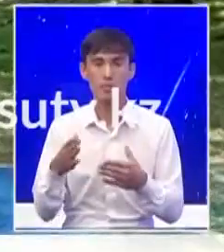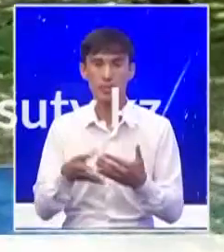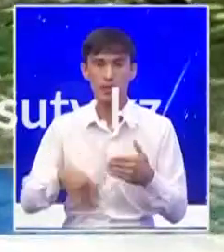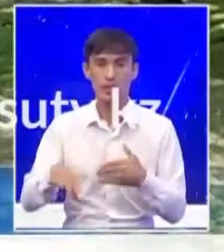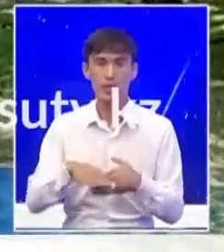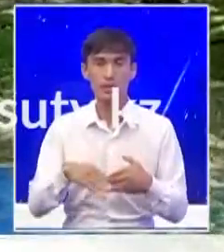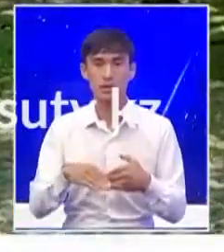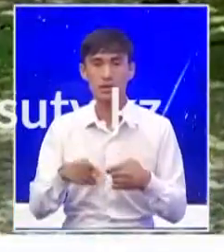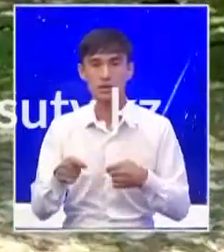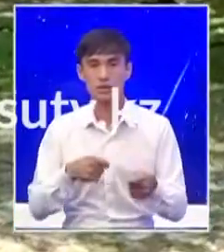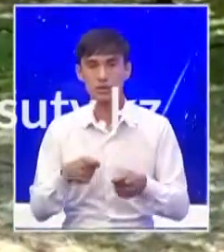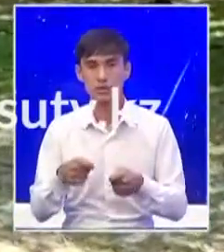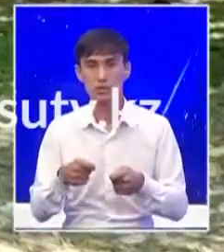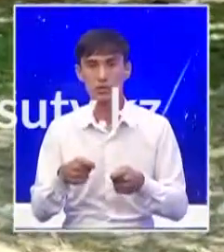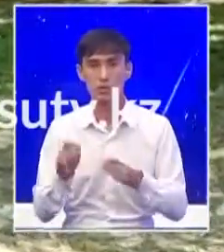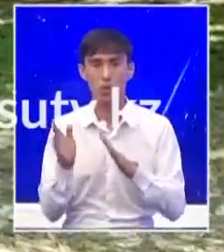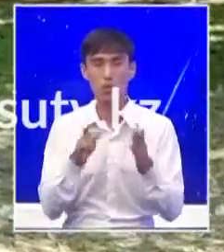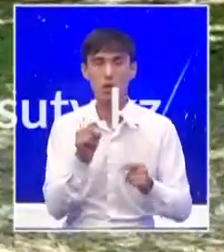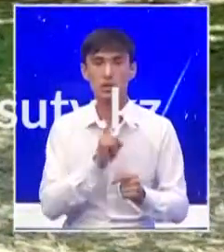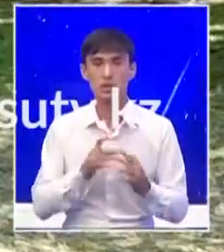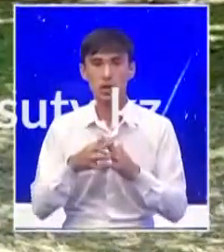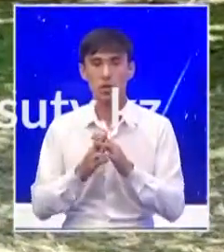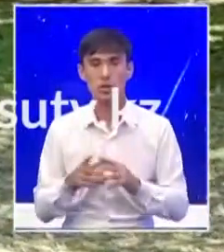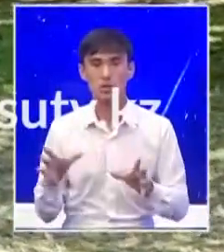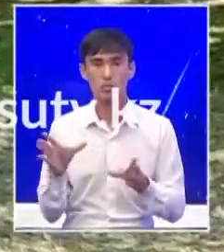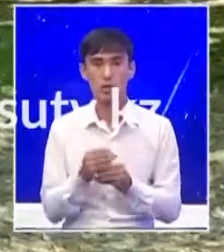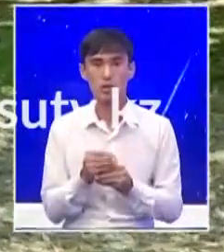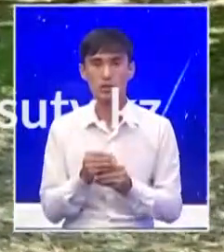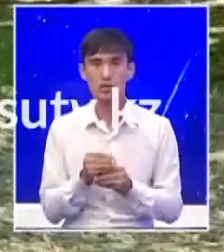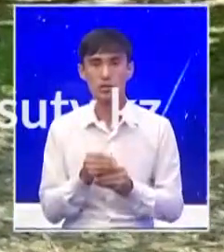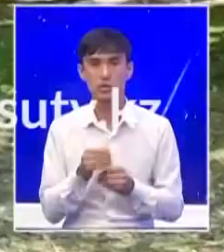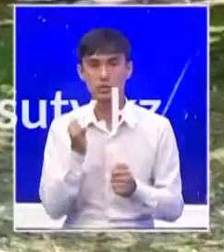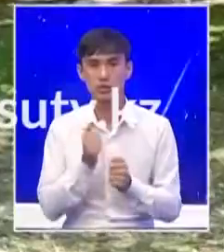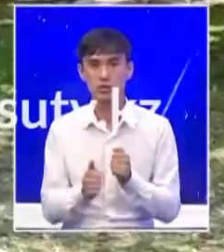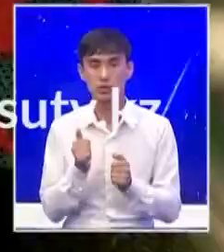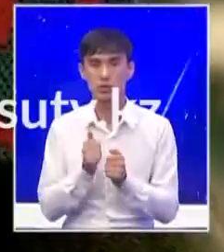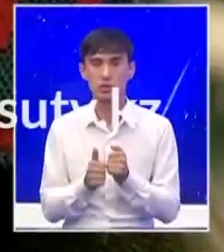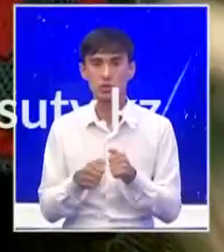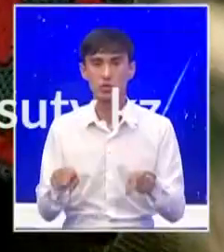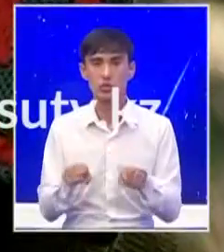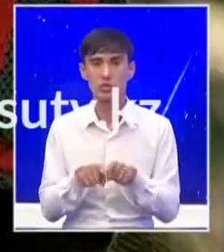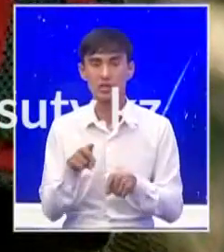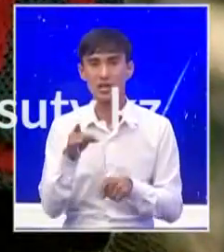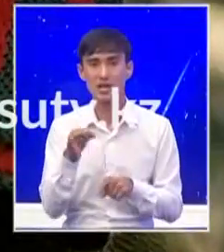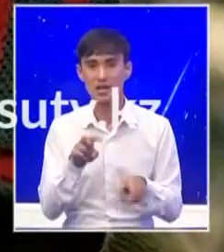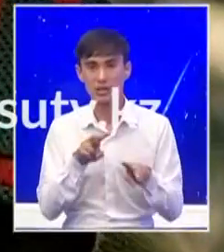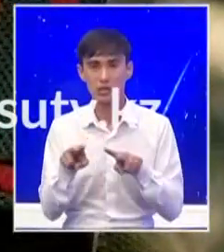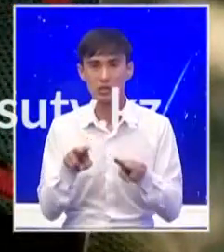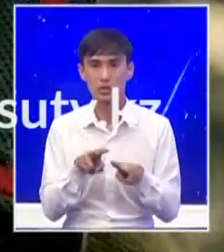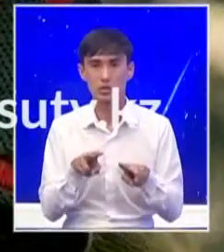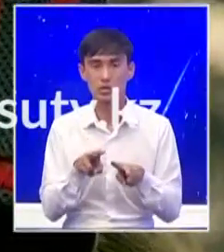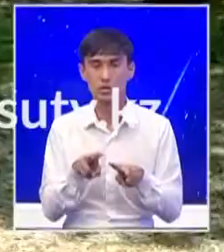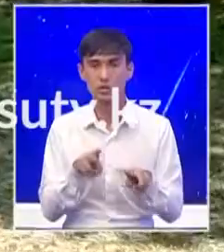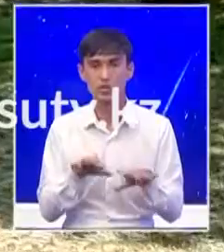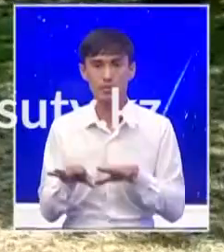атқарушы сондай орман шаруашылығы қызметкерлерімен бірлесе отырып жиі-жиі рейдтік шаралар өткізіп тұрады.